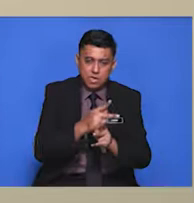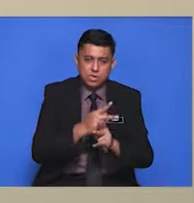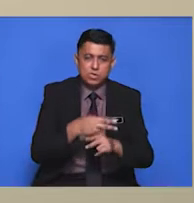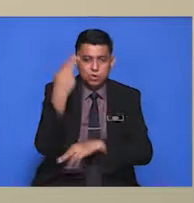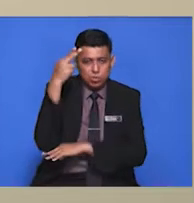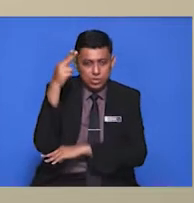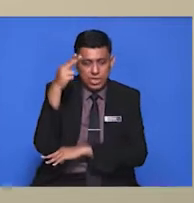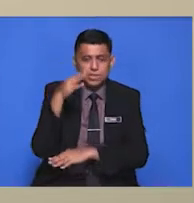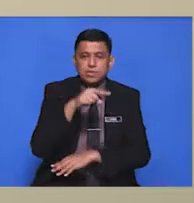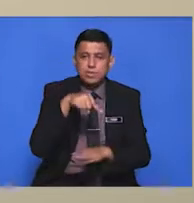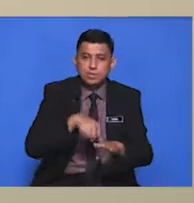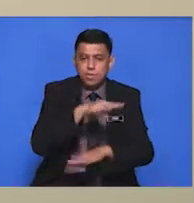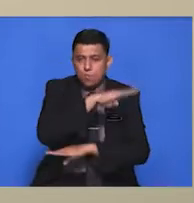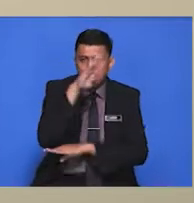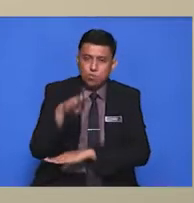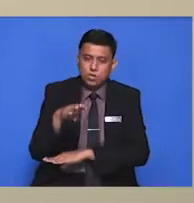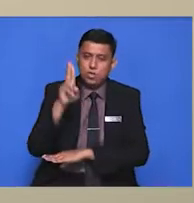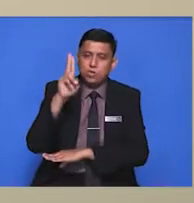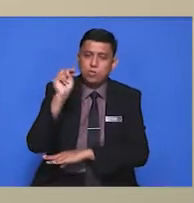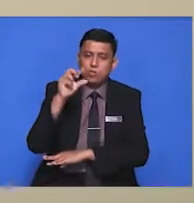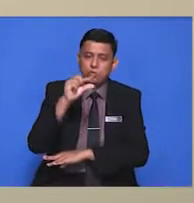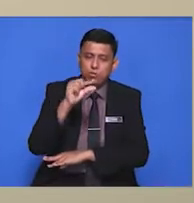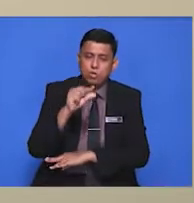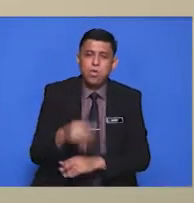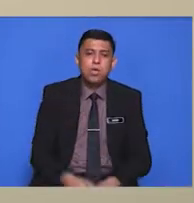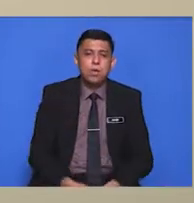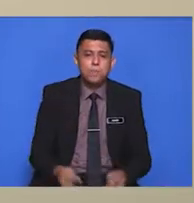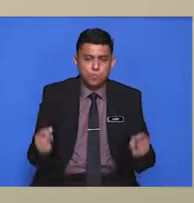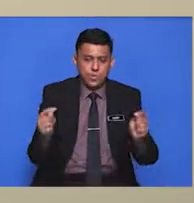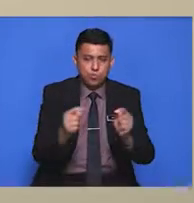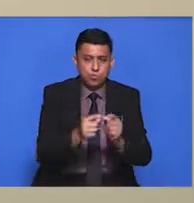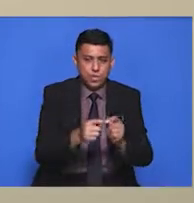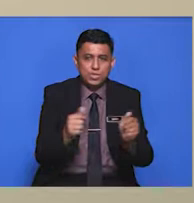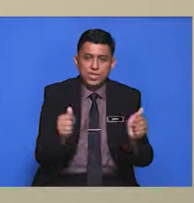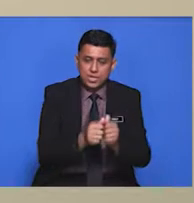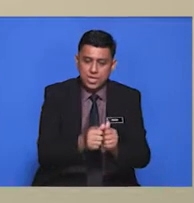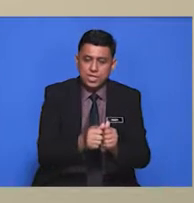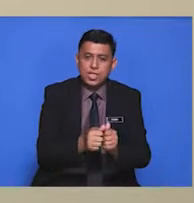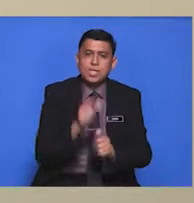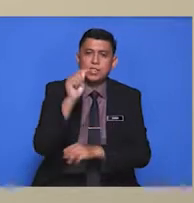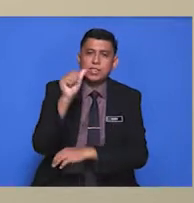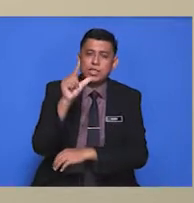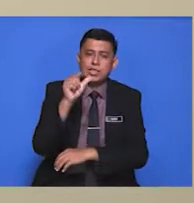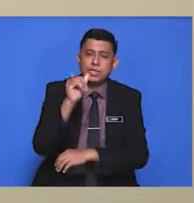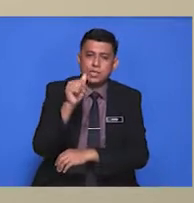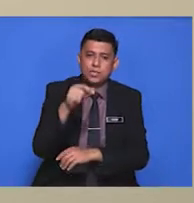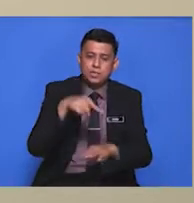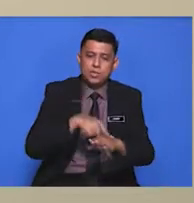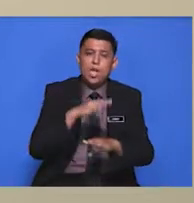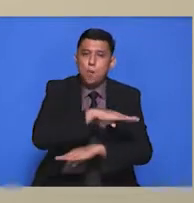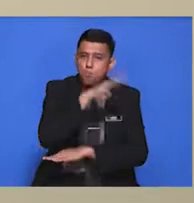Ungu. Pertemuannya dengan Talia juga adalah di Bukit Ungu, iaitu ketika Talia sedang bermain di